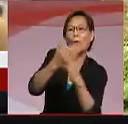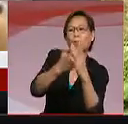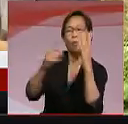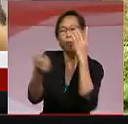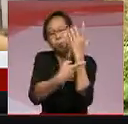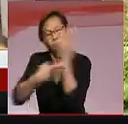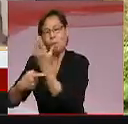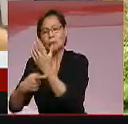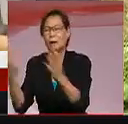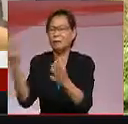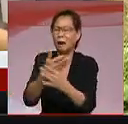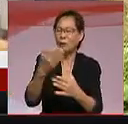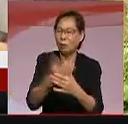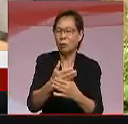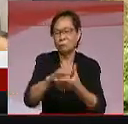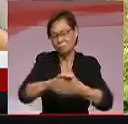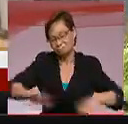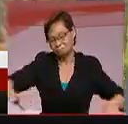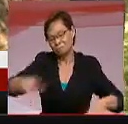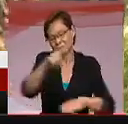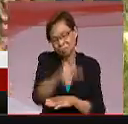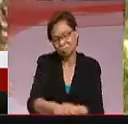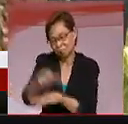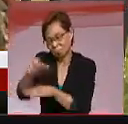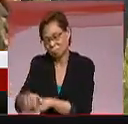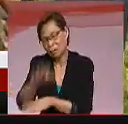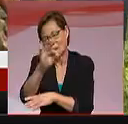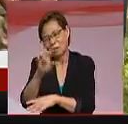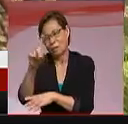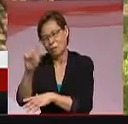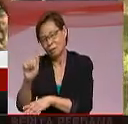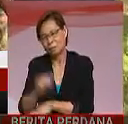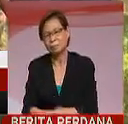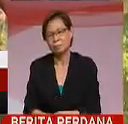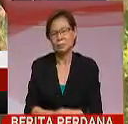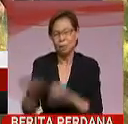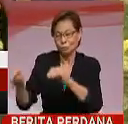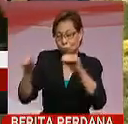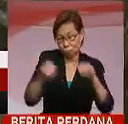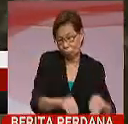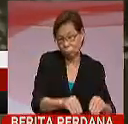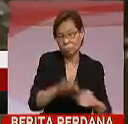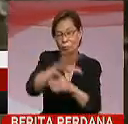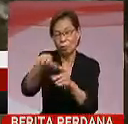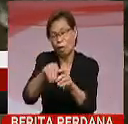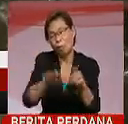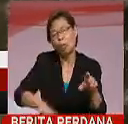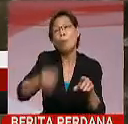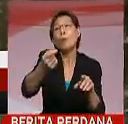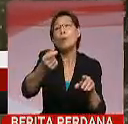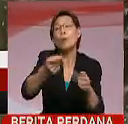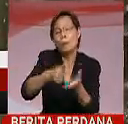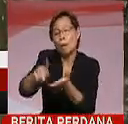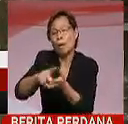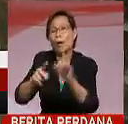juga mengganggu gugat keselamatan penduduk Felda. Translokasi ini melibatkan anggaran perbelanjaan